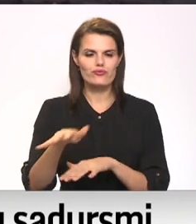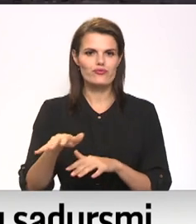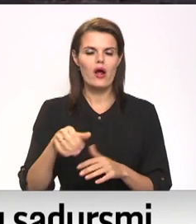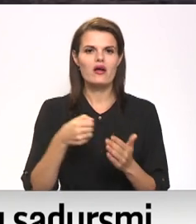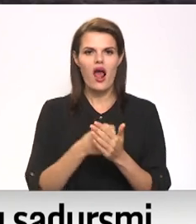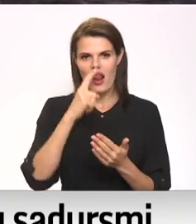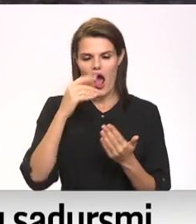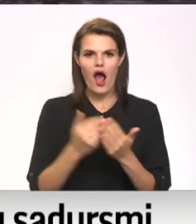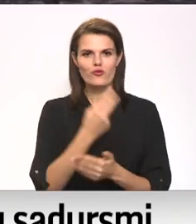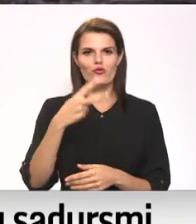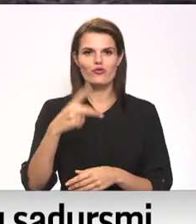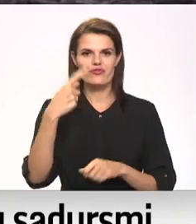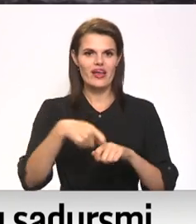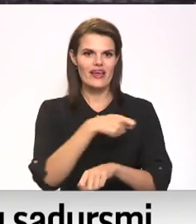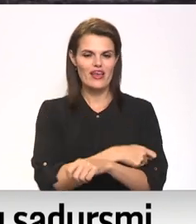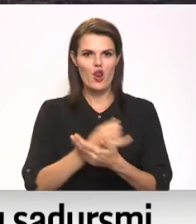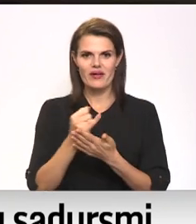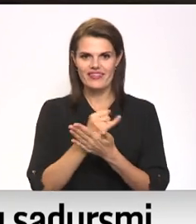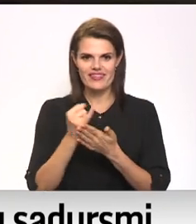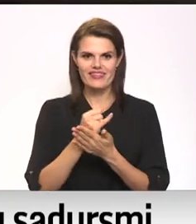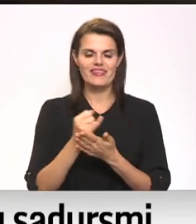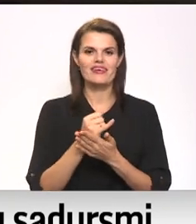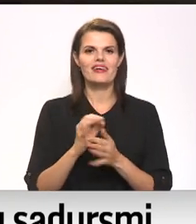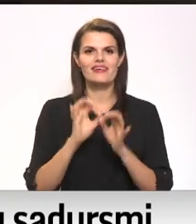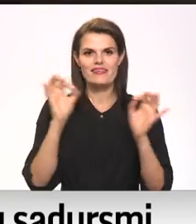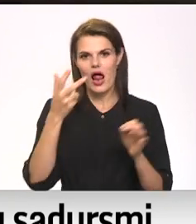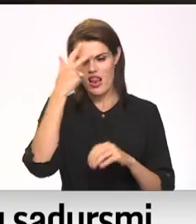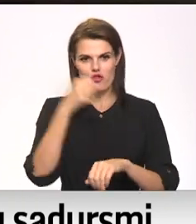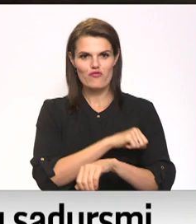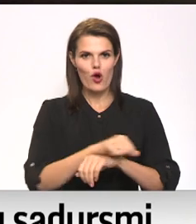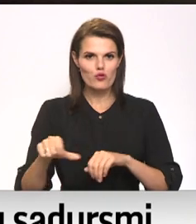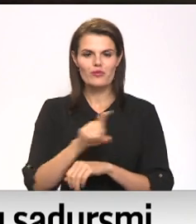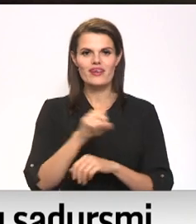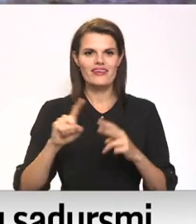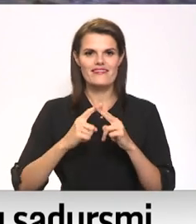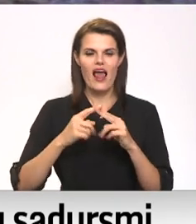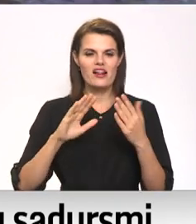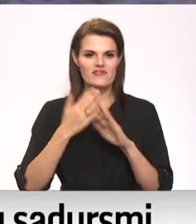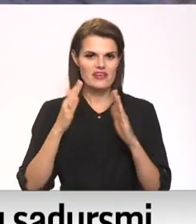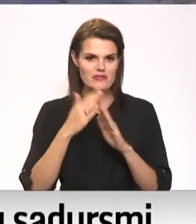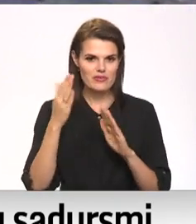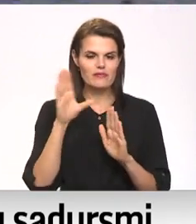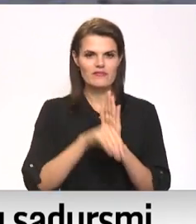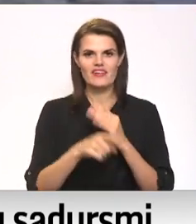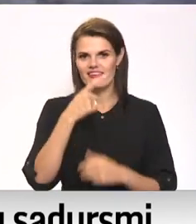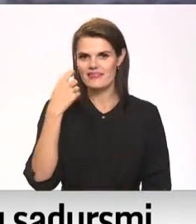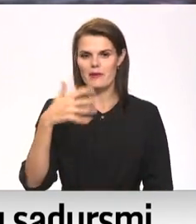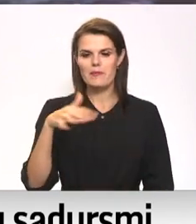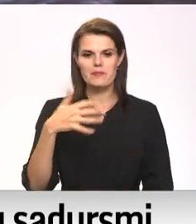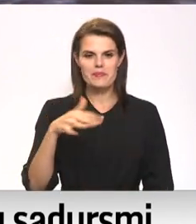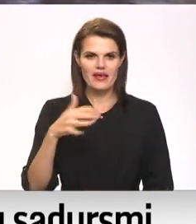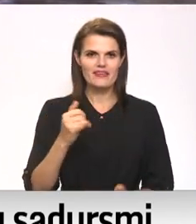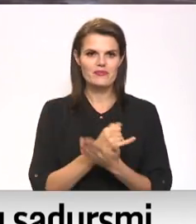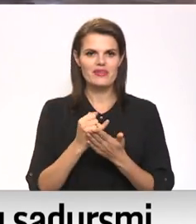tīrīta 21 km garumā, sākot no Augštecas pie Lietuvas robežas līdz pat Jelgavas pilsētai, ietverot arī 150 drenu